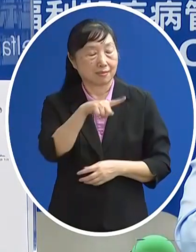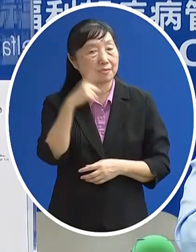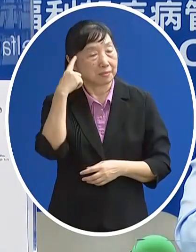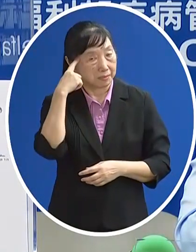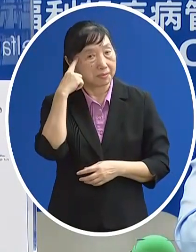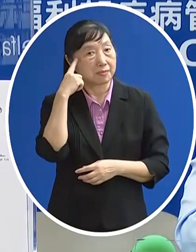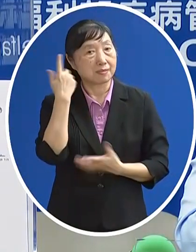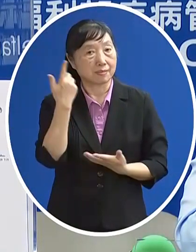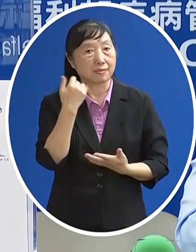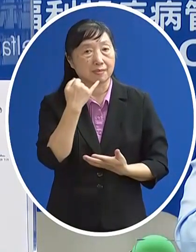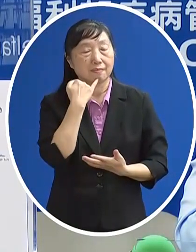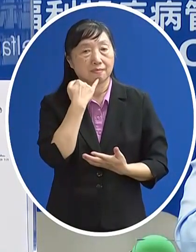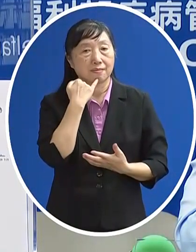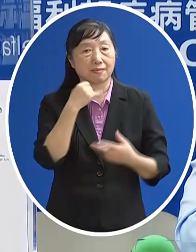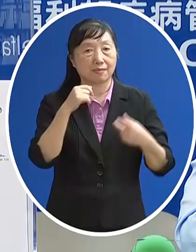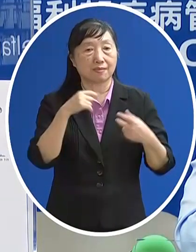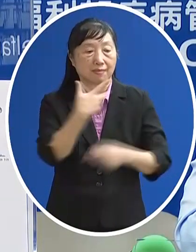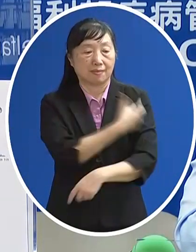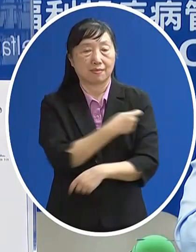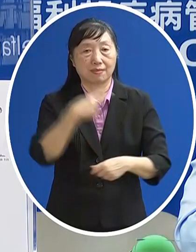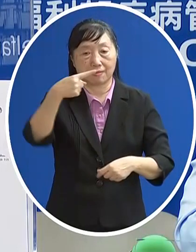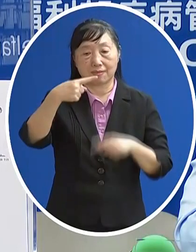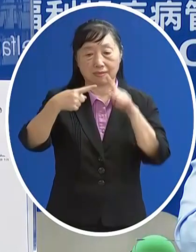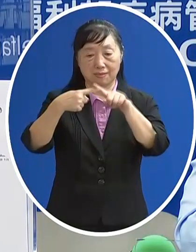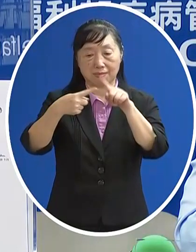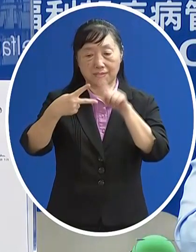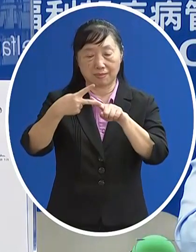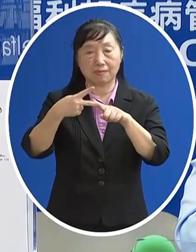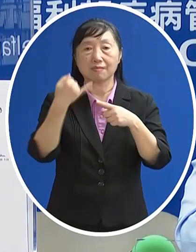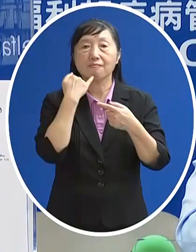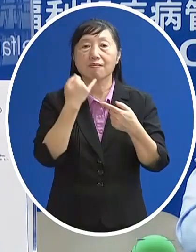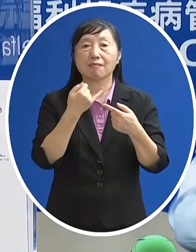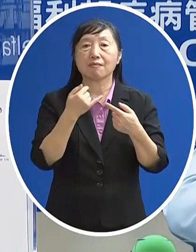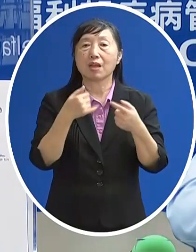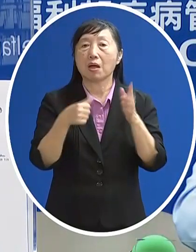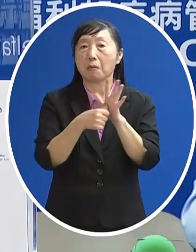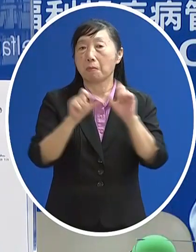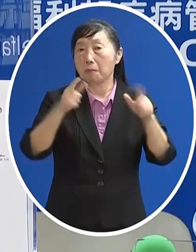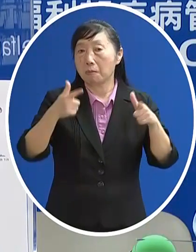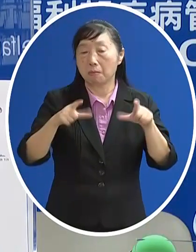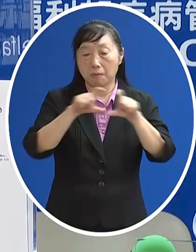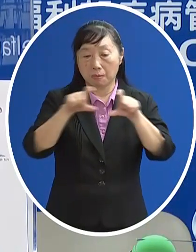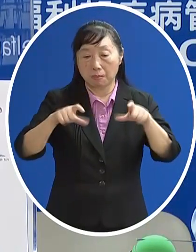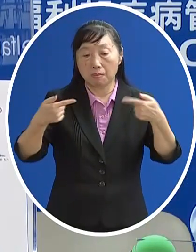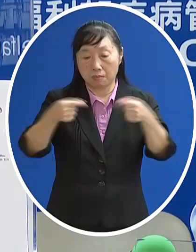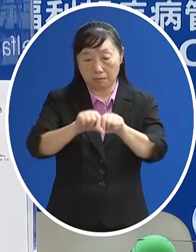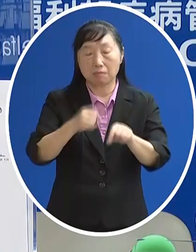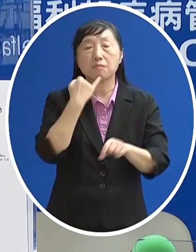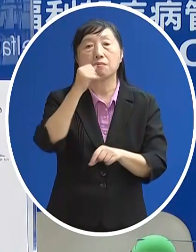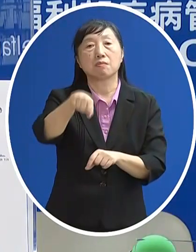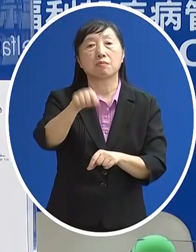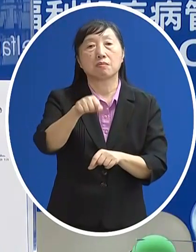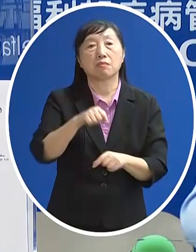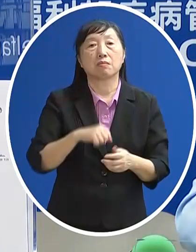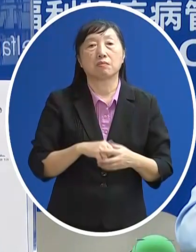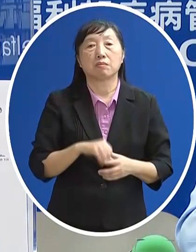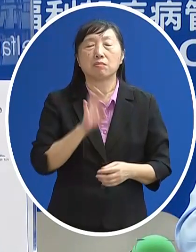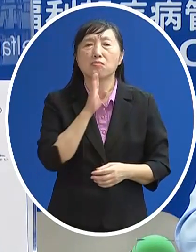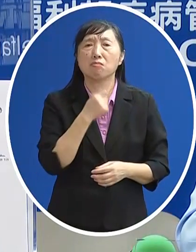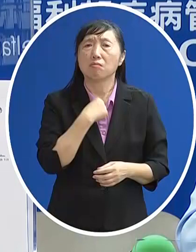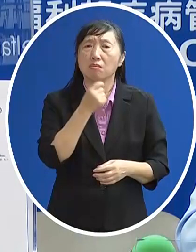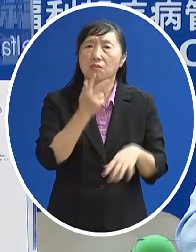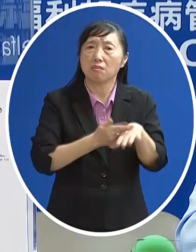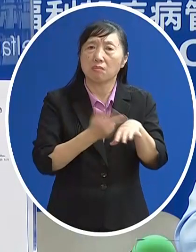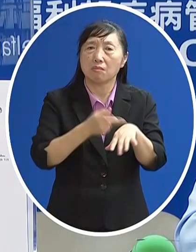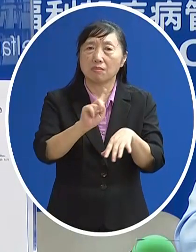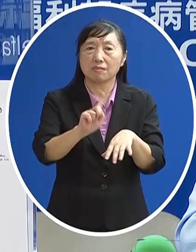同哈可以混打，哦，他们是认同可以混打，但是怎么样来实施？好，他们可能建议就是说哈，